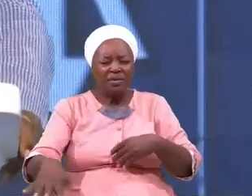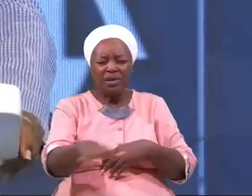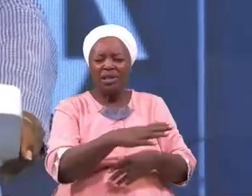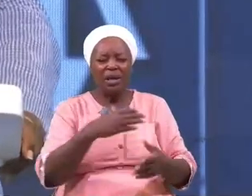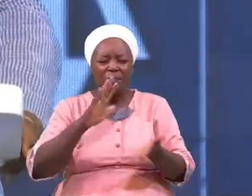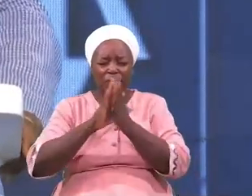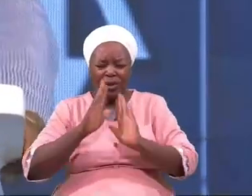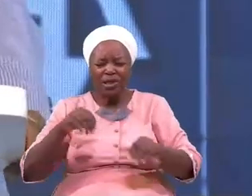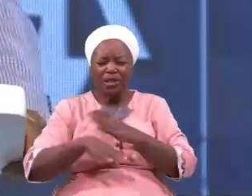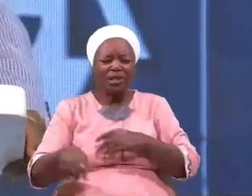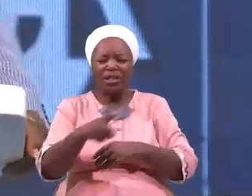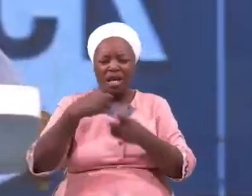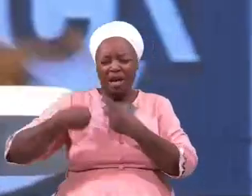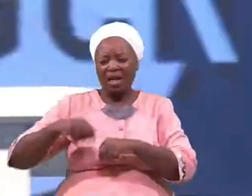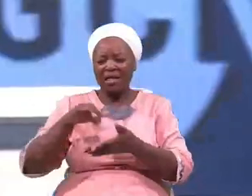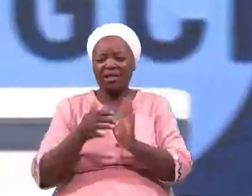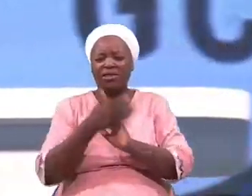Accorde la paix dans le cœur.